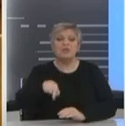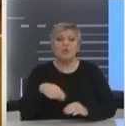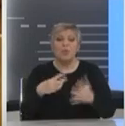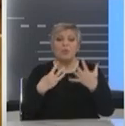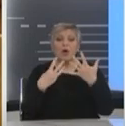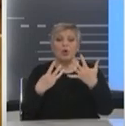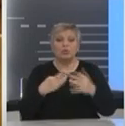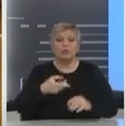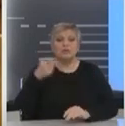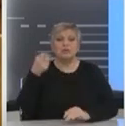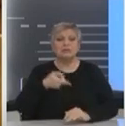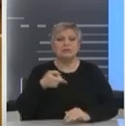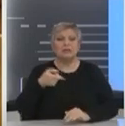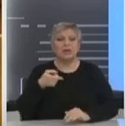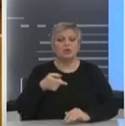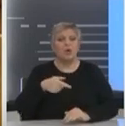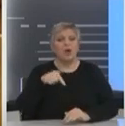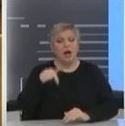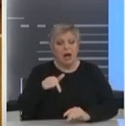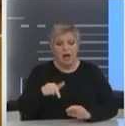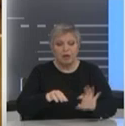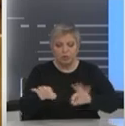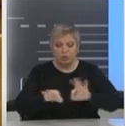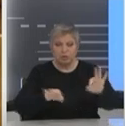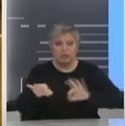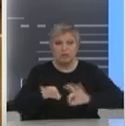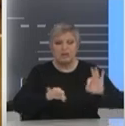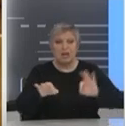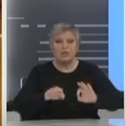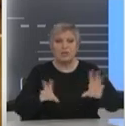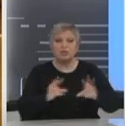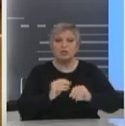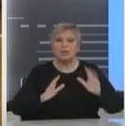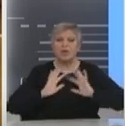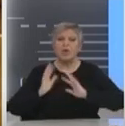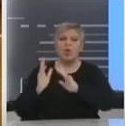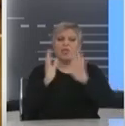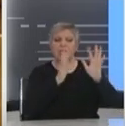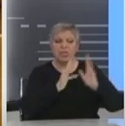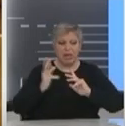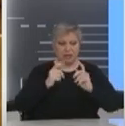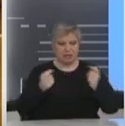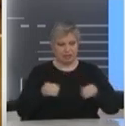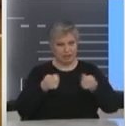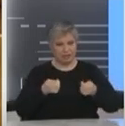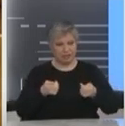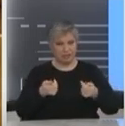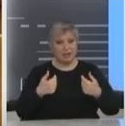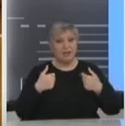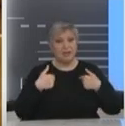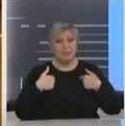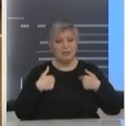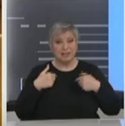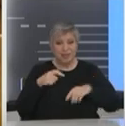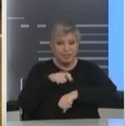χαρτών? Και τι άλλαξε τώρα και εμείς μέσα σε 2,5 χρόνια καταφέραμε μέχρι σήμερα και κυρώσαμε το